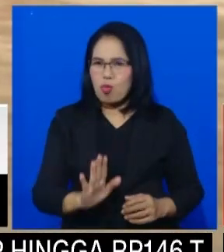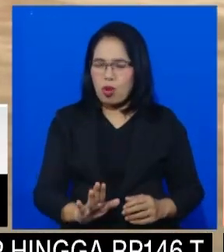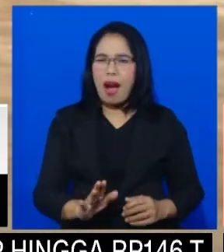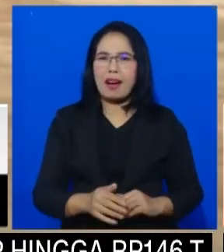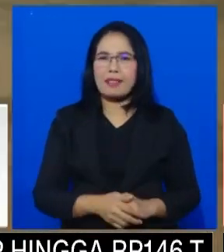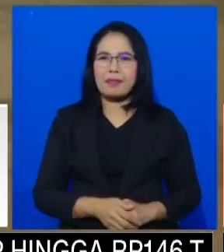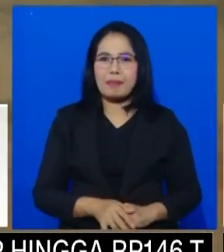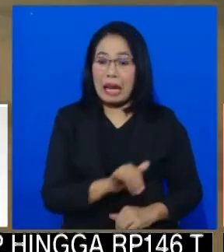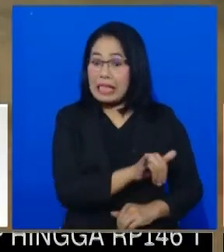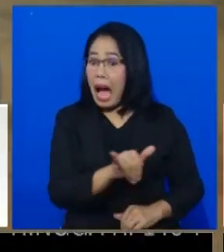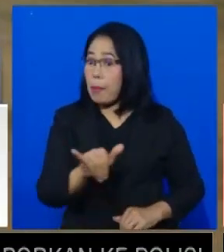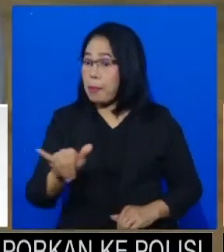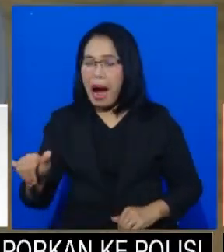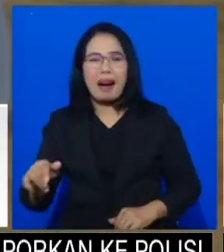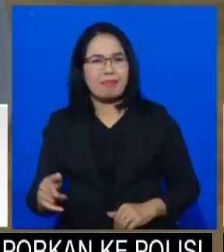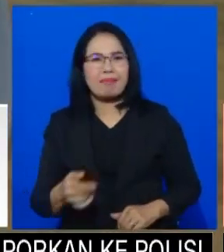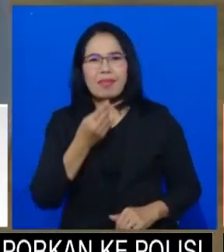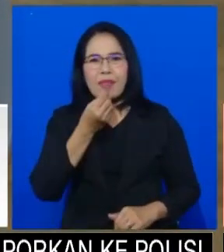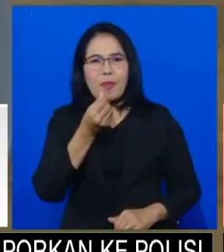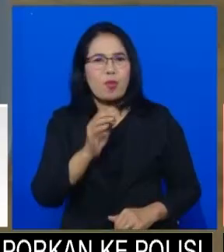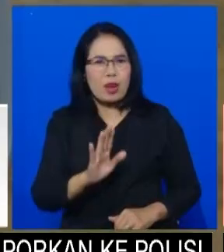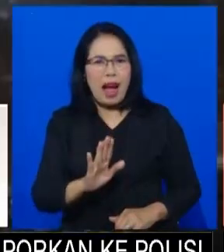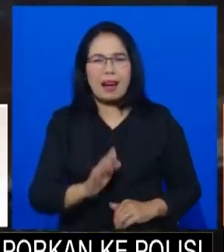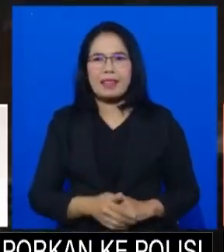Anda tertarik jalan-jalan ke Citayam untuk mencoba kuliner ini?